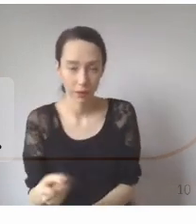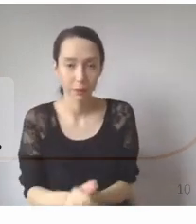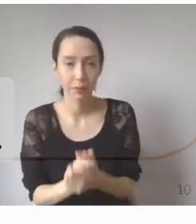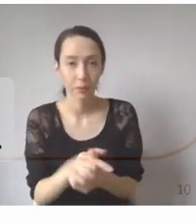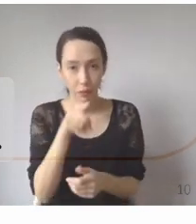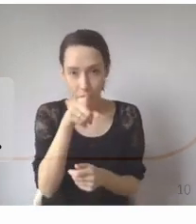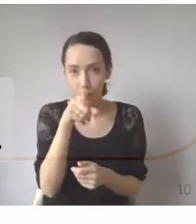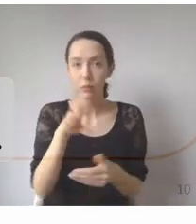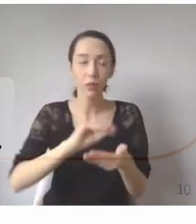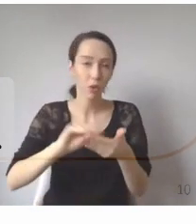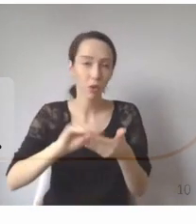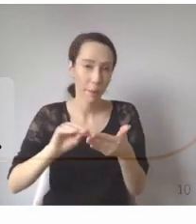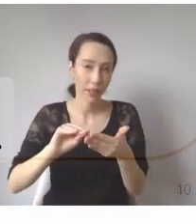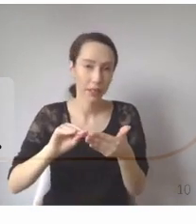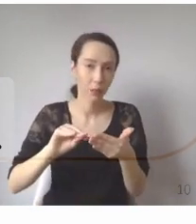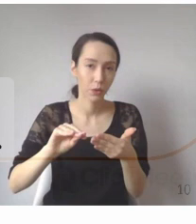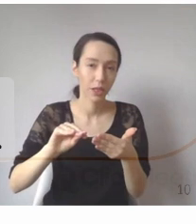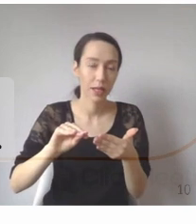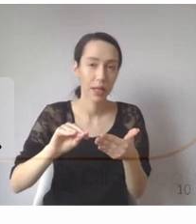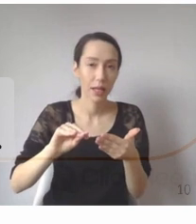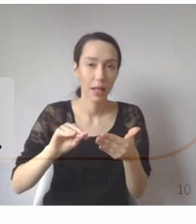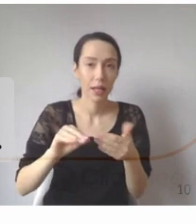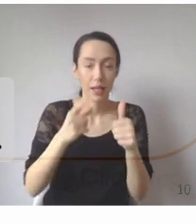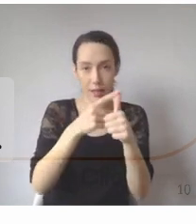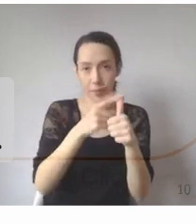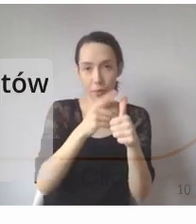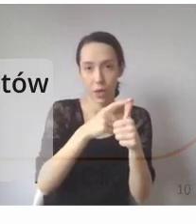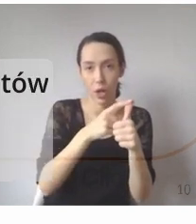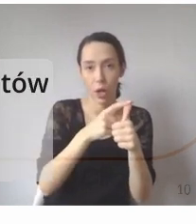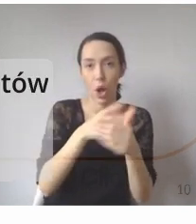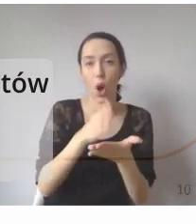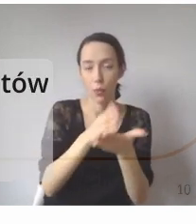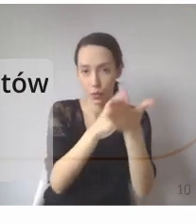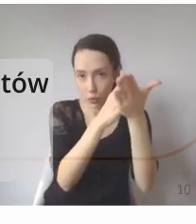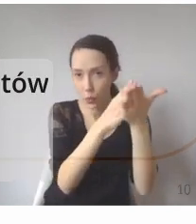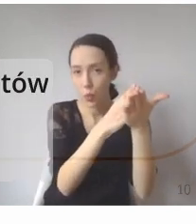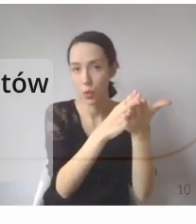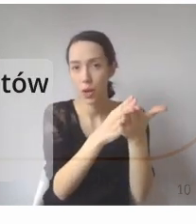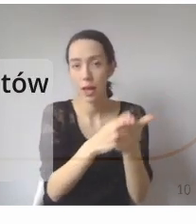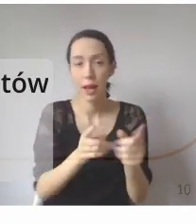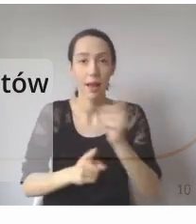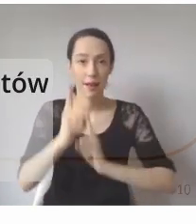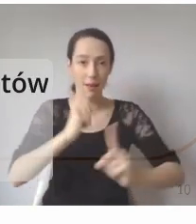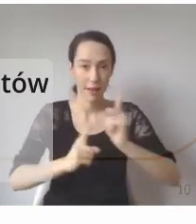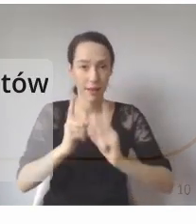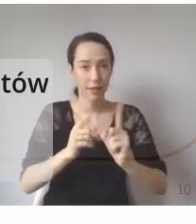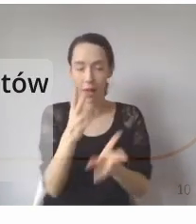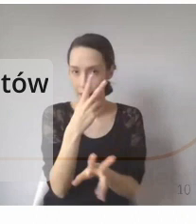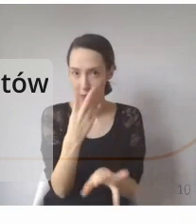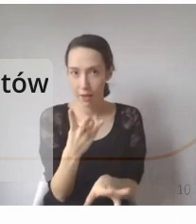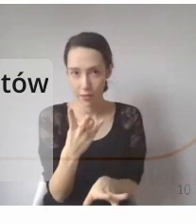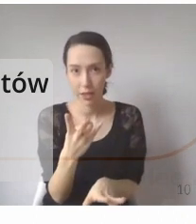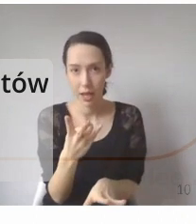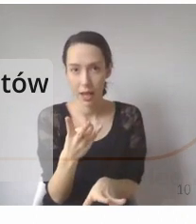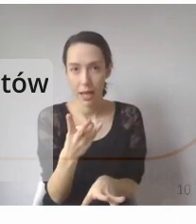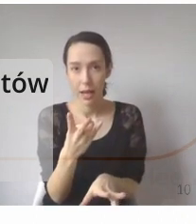specjalisty do spraw obsługi klienta, ale już wypisał obowiązki. I ja widzę w tym pierwszym podpunkcie, że obsługuje klientów